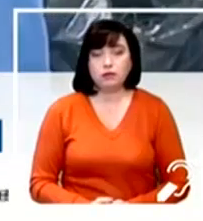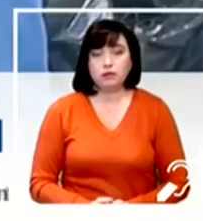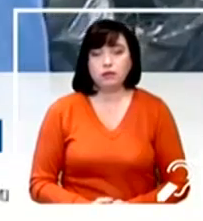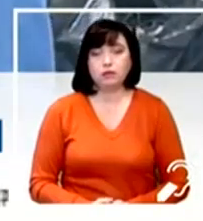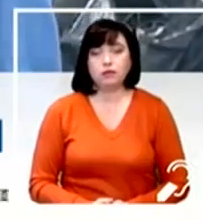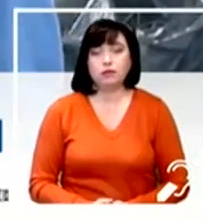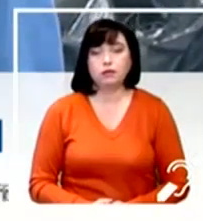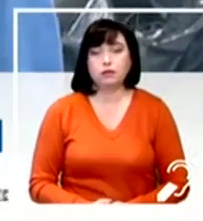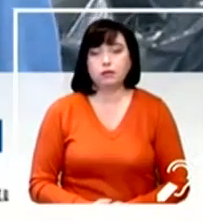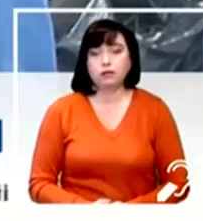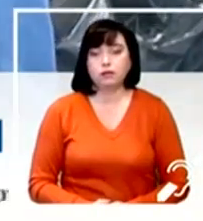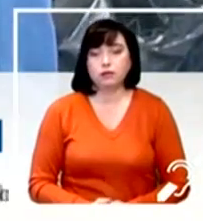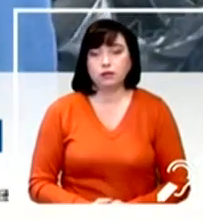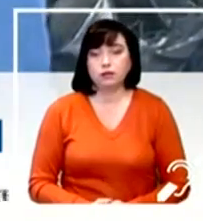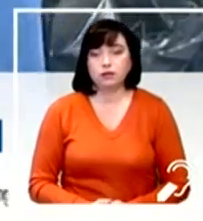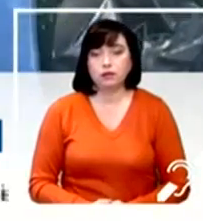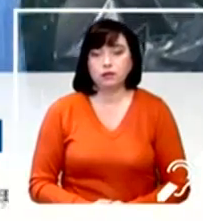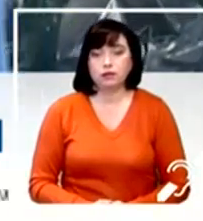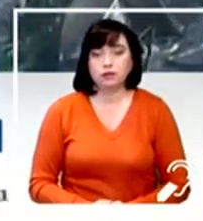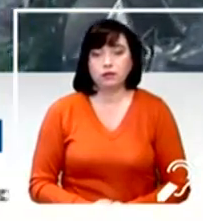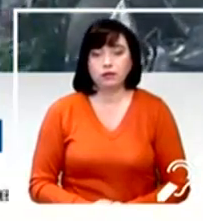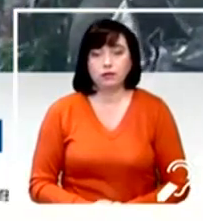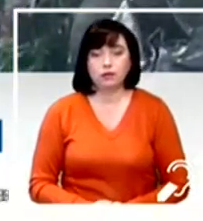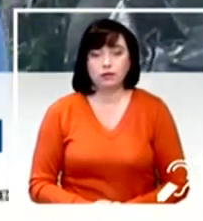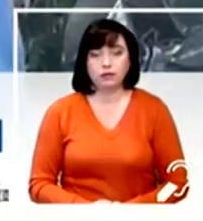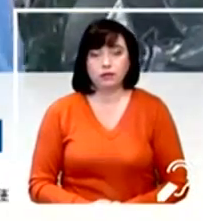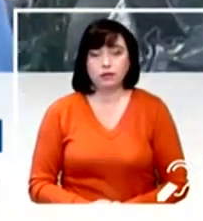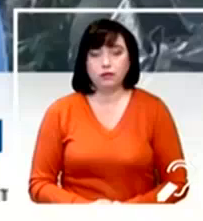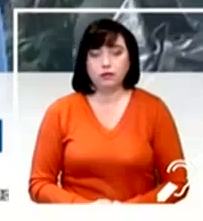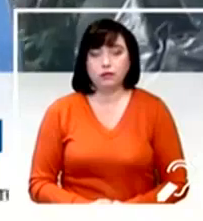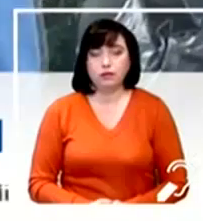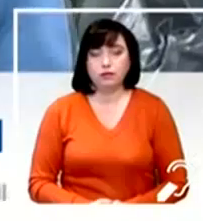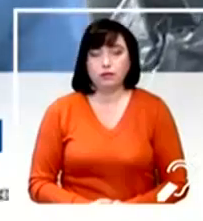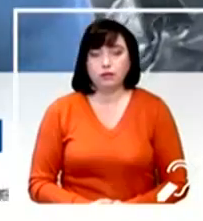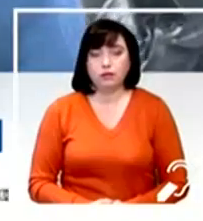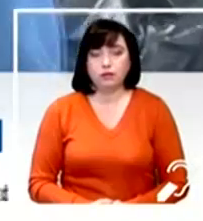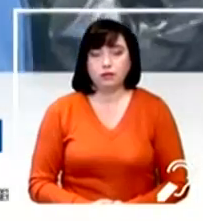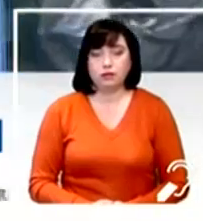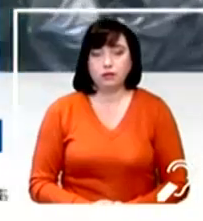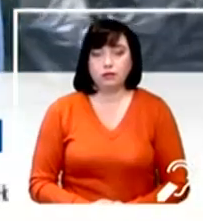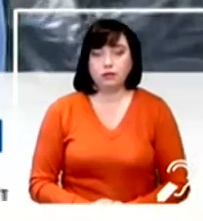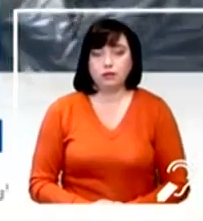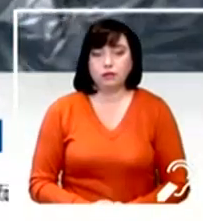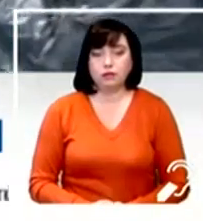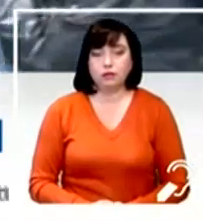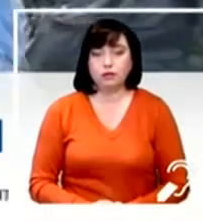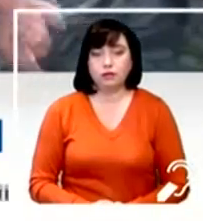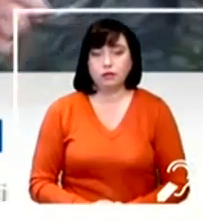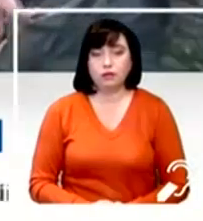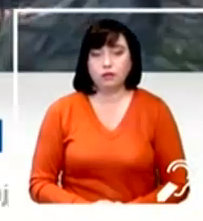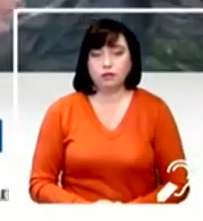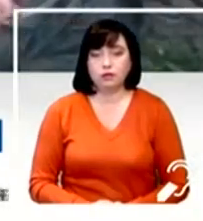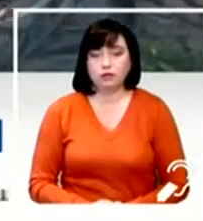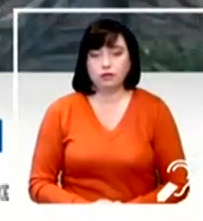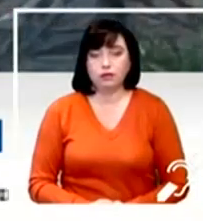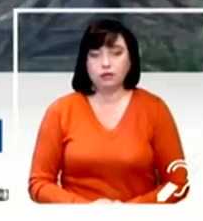svegliato e è uscito fuori. E c'era proprio la cascata che scendeva di acqua e fango. Poi ho chiamato mio fratello. Siamo